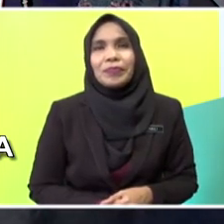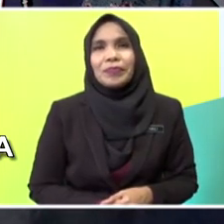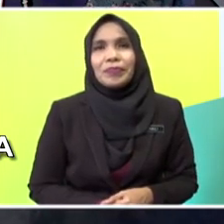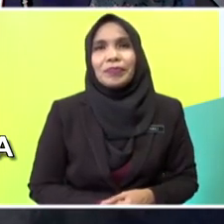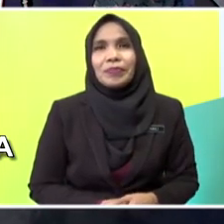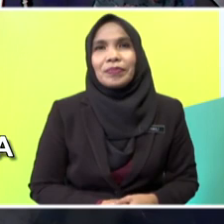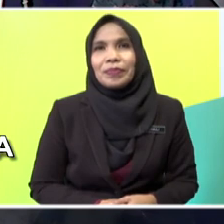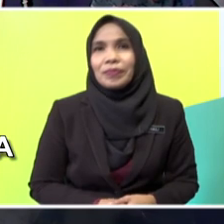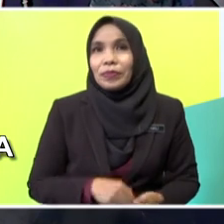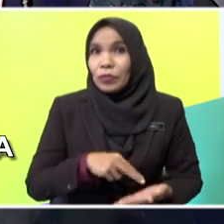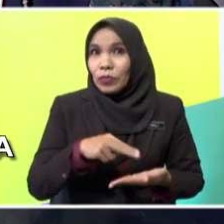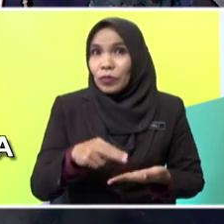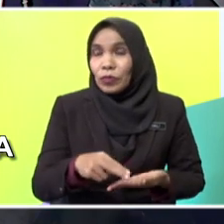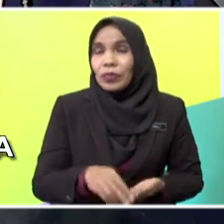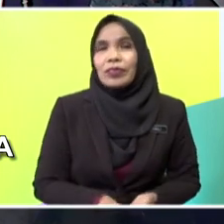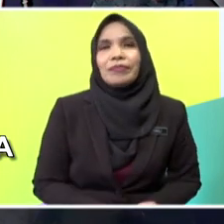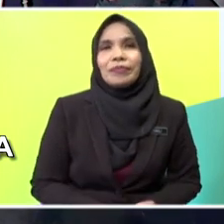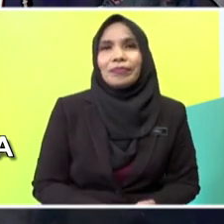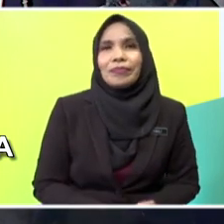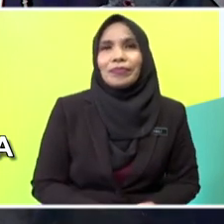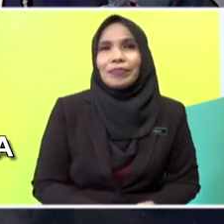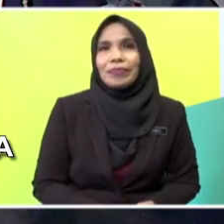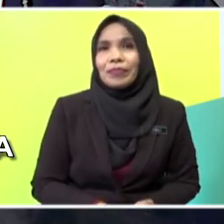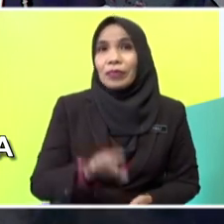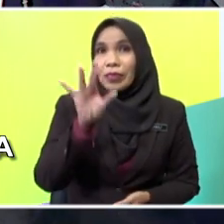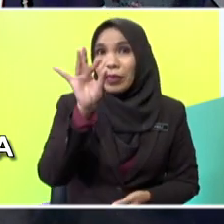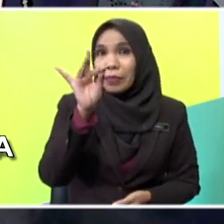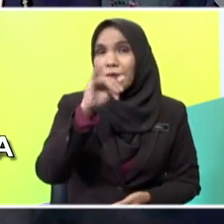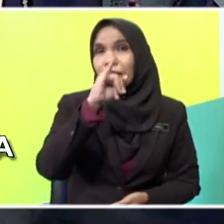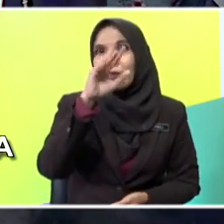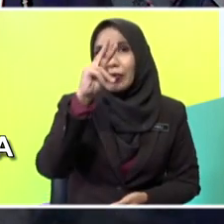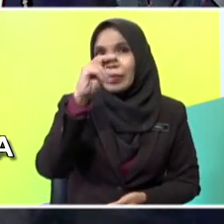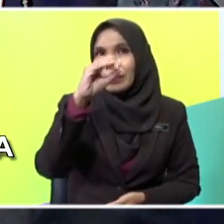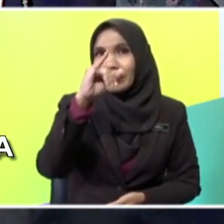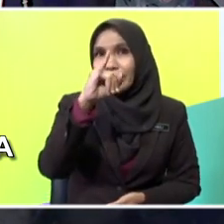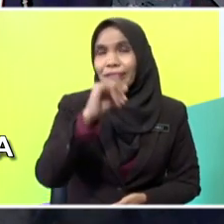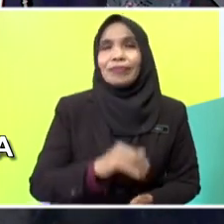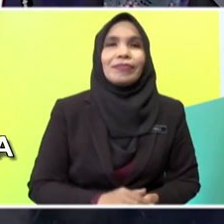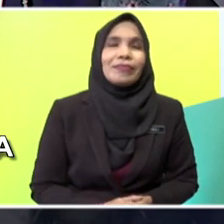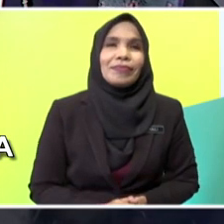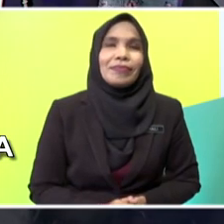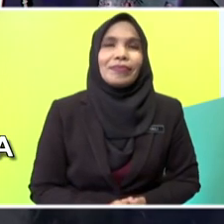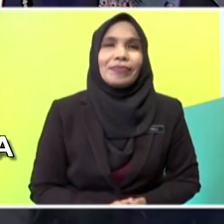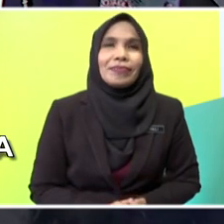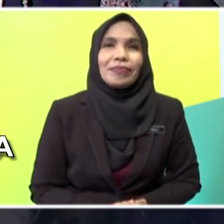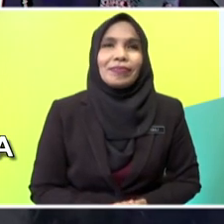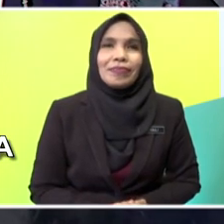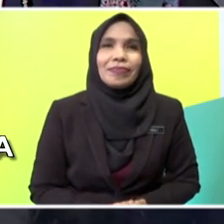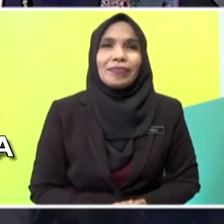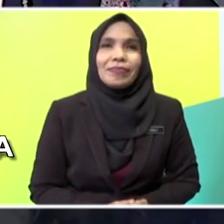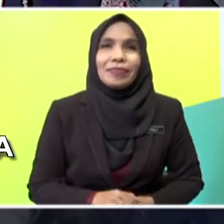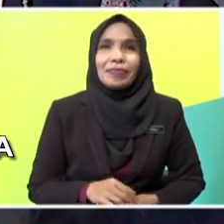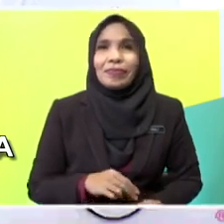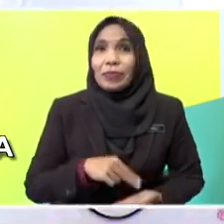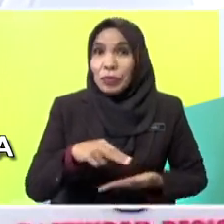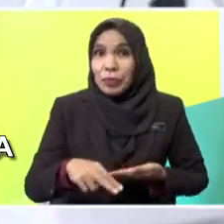F. Okey. Ha, kita turunkan 8 inci. 40. Jadi kita turunkan di bawah ya cikgu. Ya,